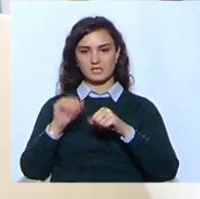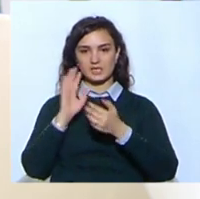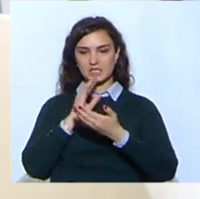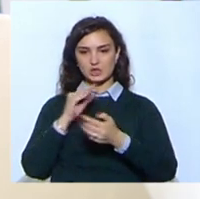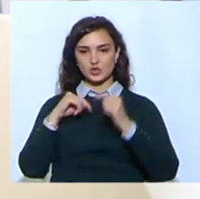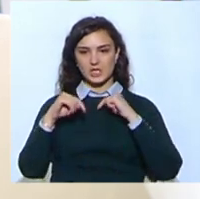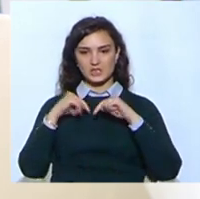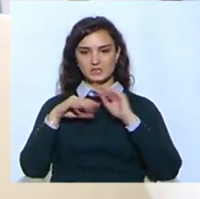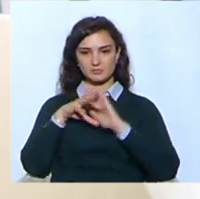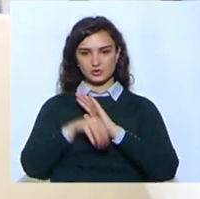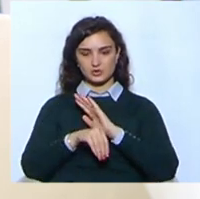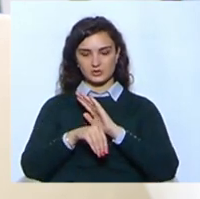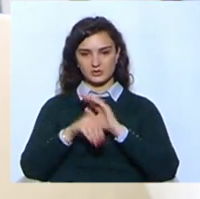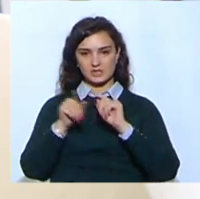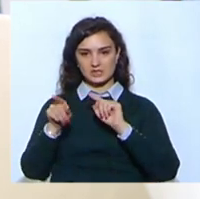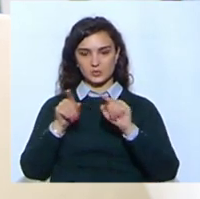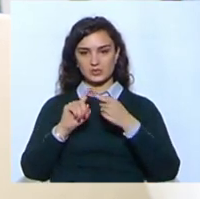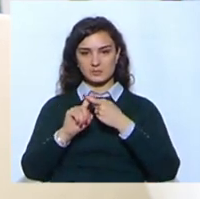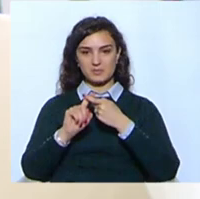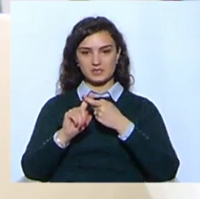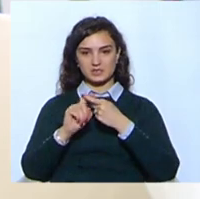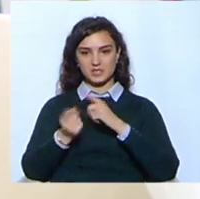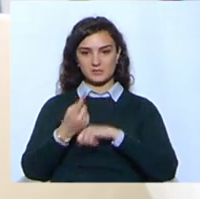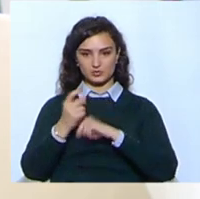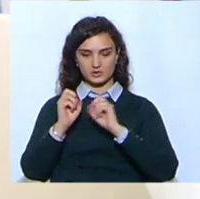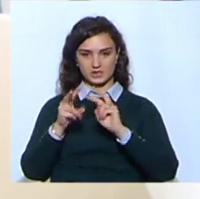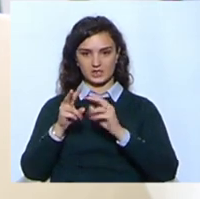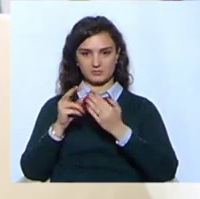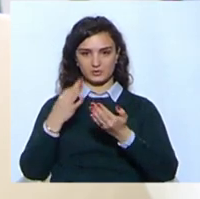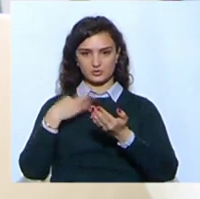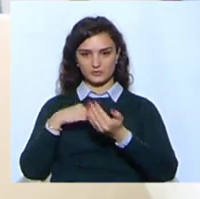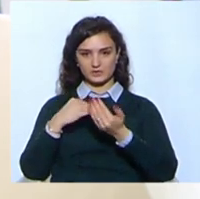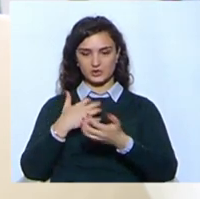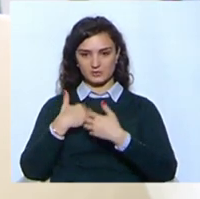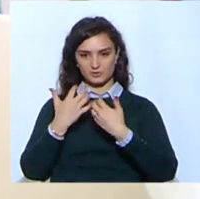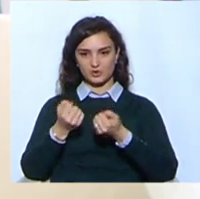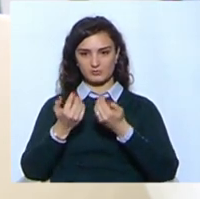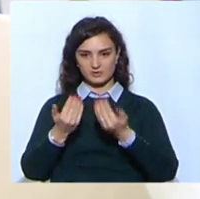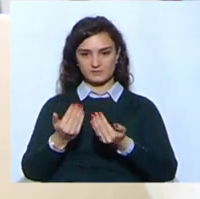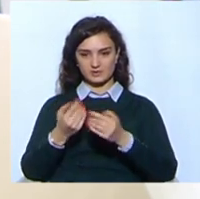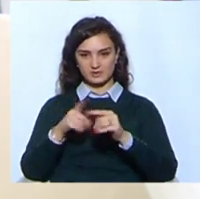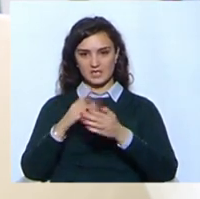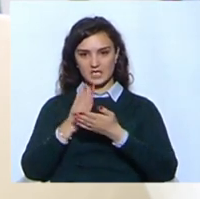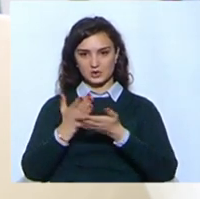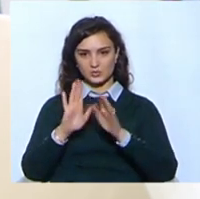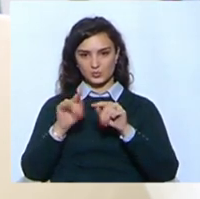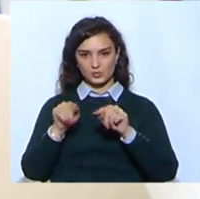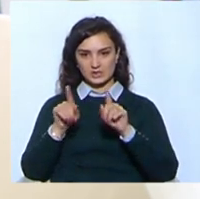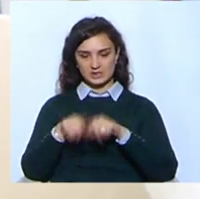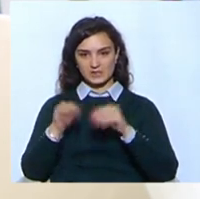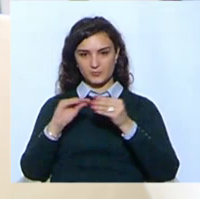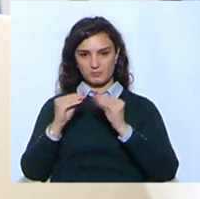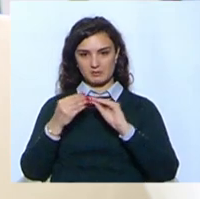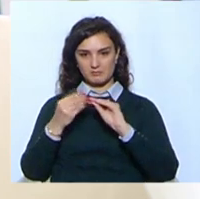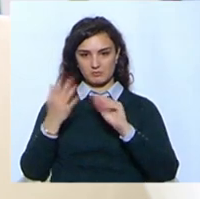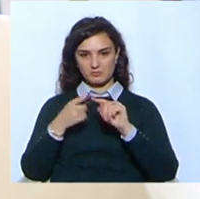დედის ორგანიზმში არსებული ასე თუ ის ინფექცია აღმოჩნდეს სახიფათო შვილის ჯანმრთელობისათვის. არის თუ არა ისეთი